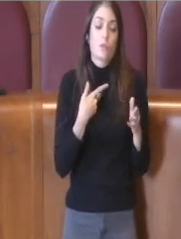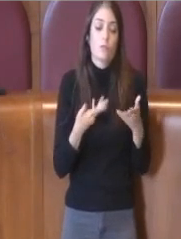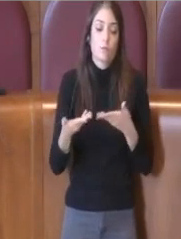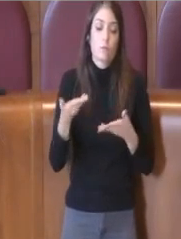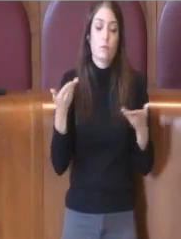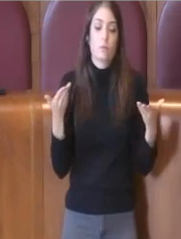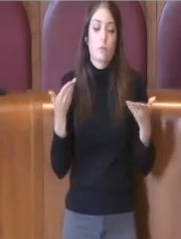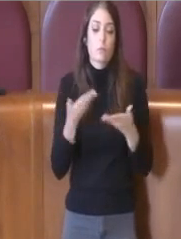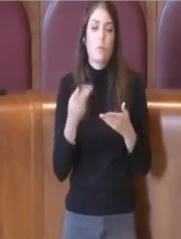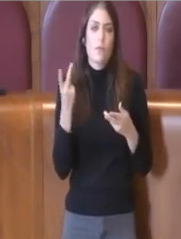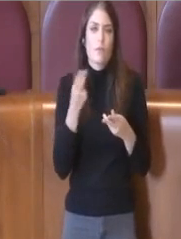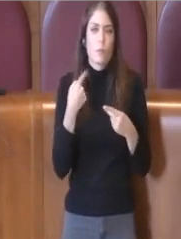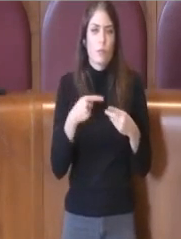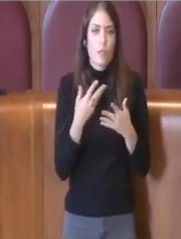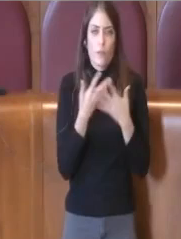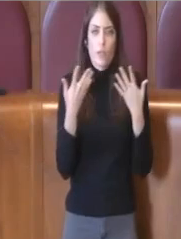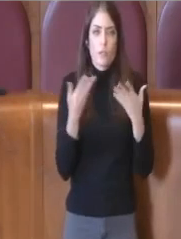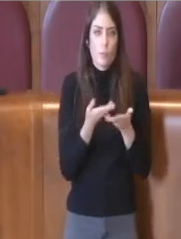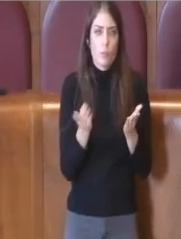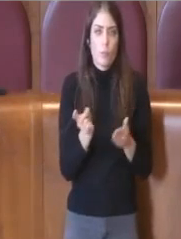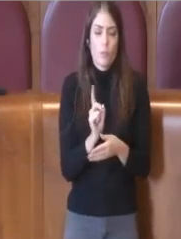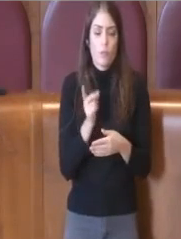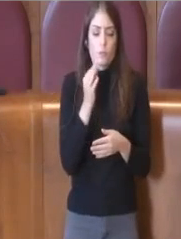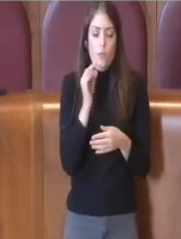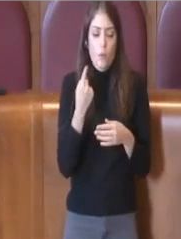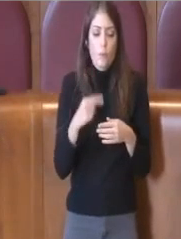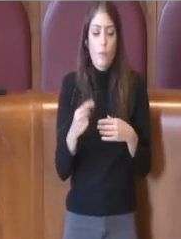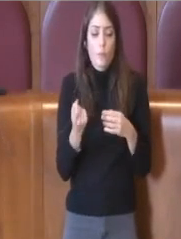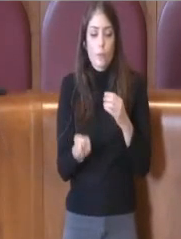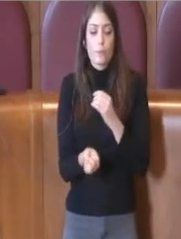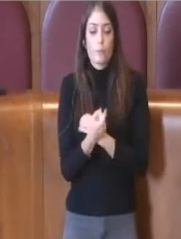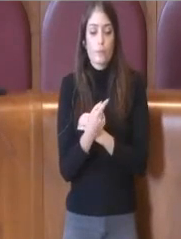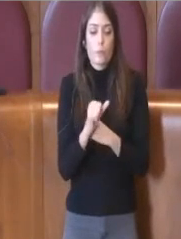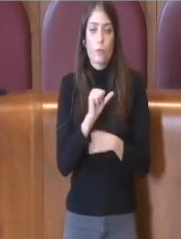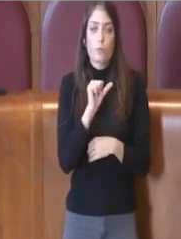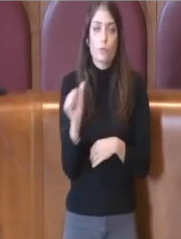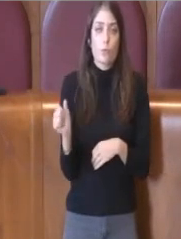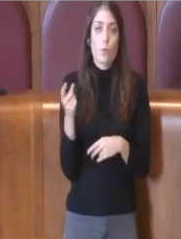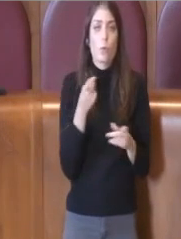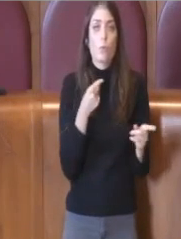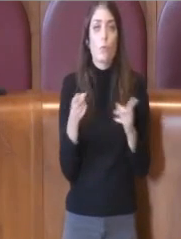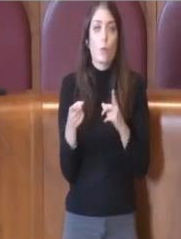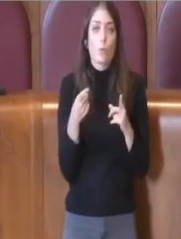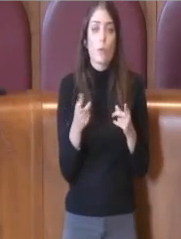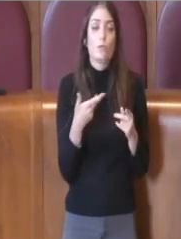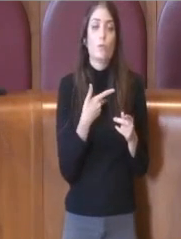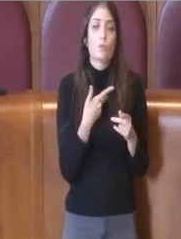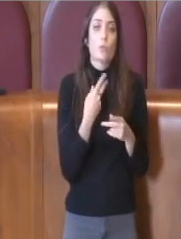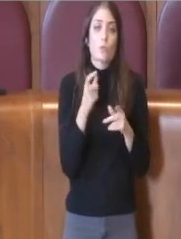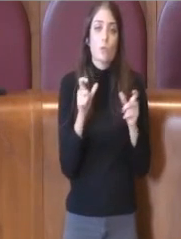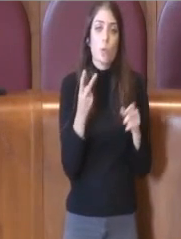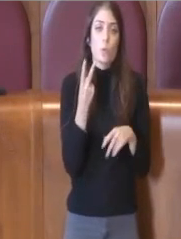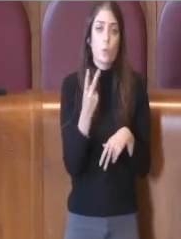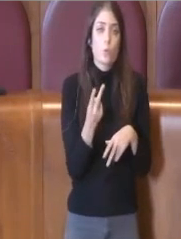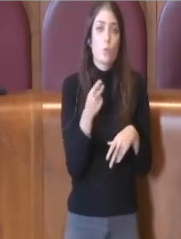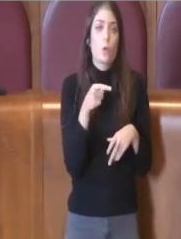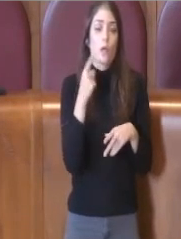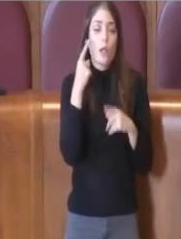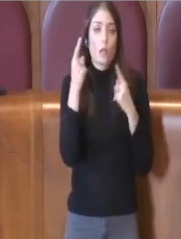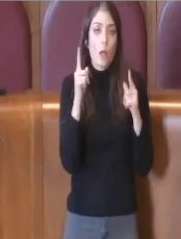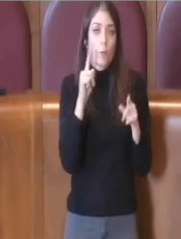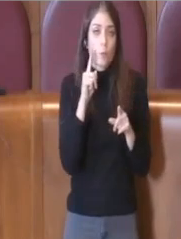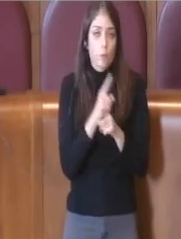questa l'evidenza pubblica, cioè non è che può sorgere solo ed esclusivamente laddove appunto ci siano due soggetti che hanno la stessa idea,